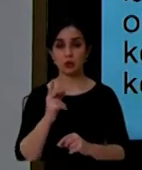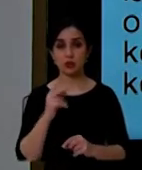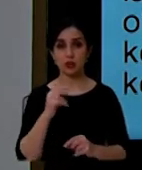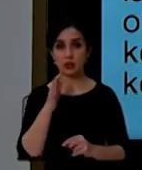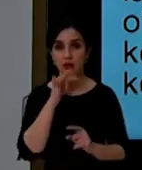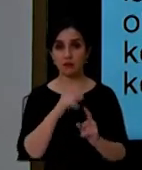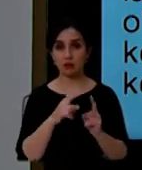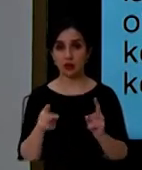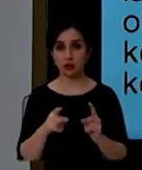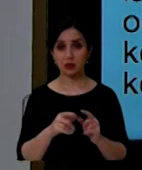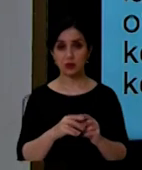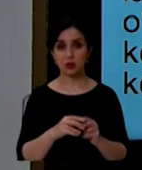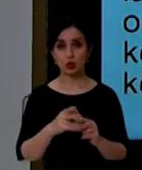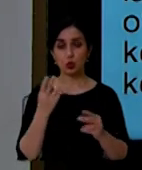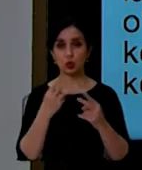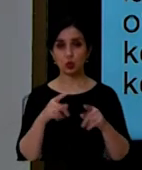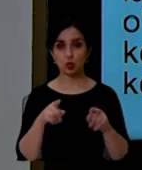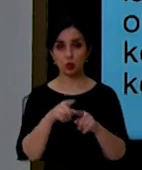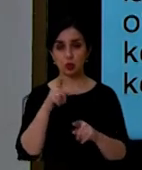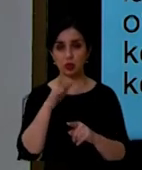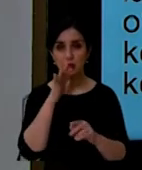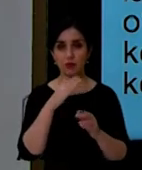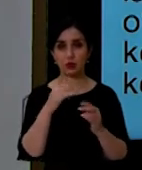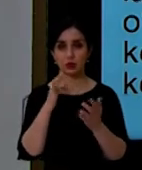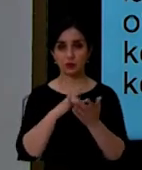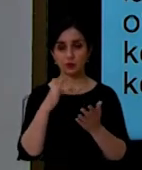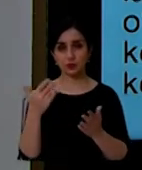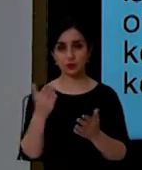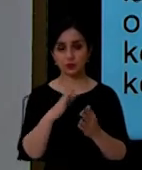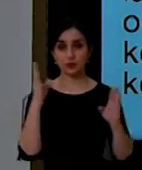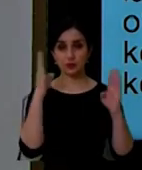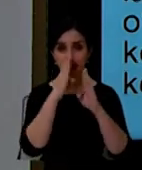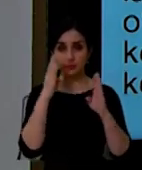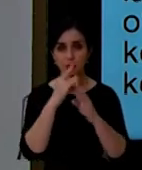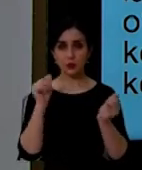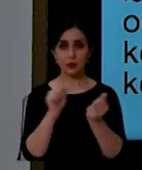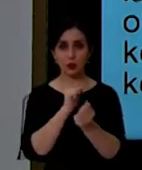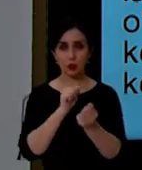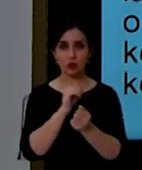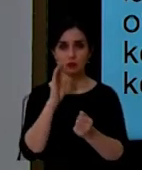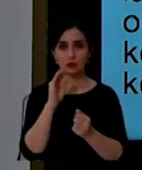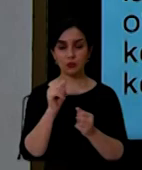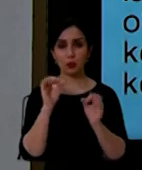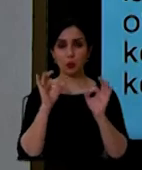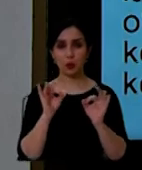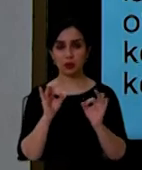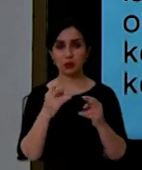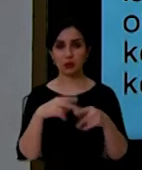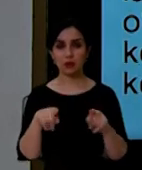Əqləmçə davr, əşbək davr ərtələrdə, əqləm, qruq və, mətədil,